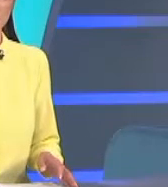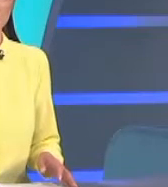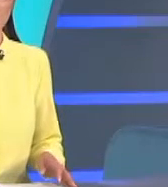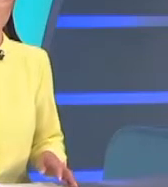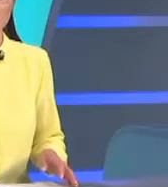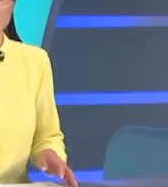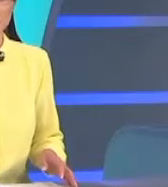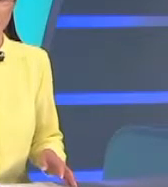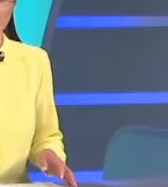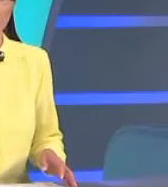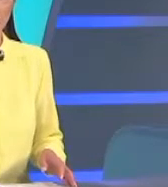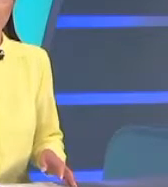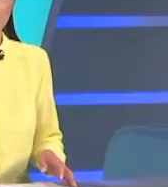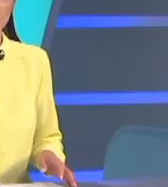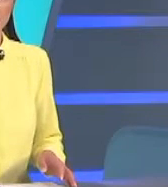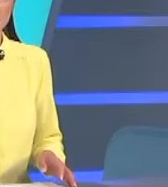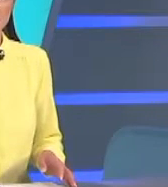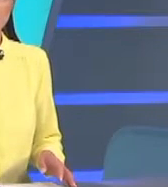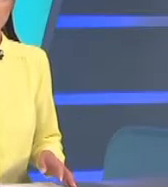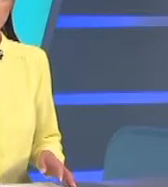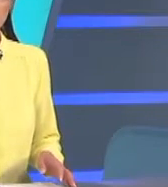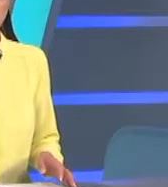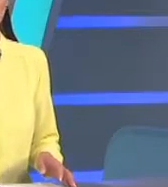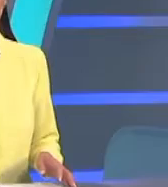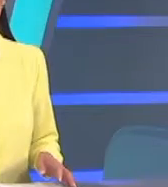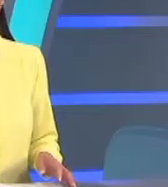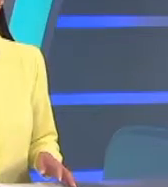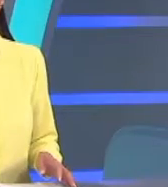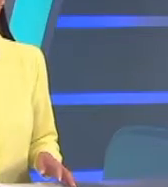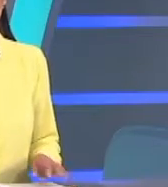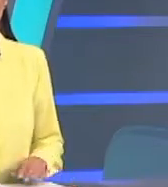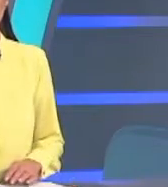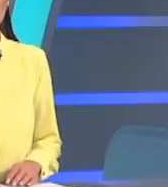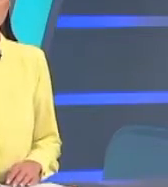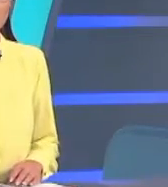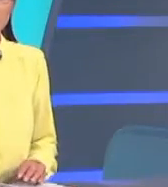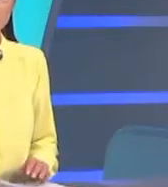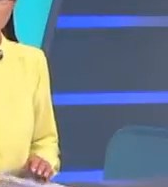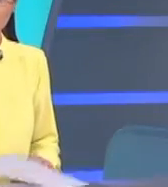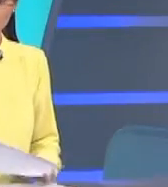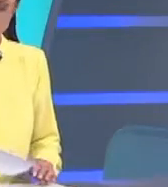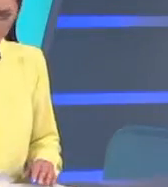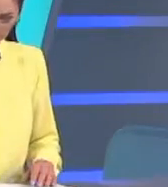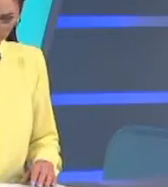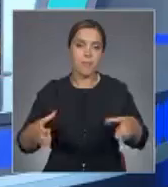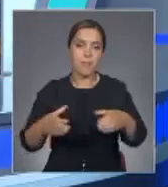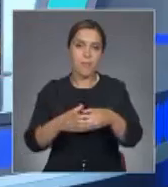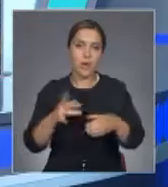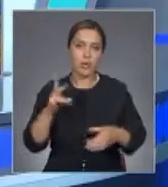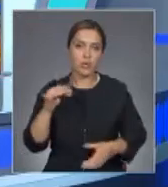должности в администрации президента. До этого назначения был первым заместителем председателя партии «Нур Отан».